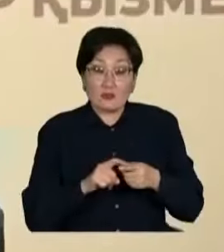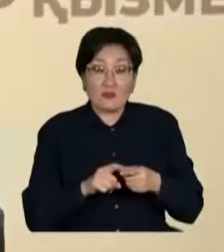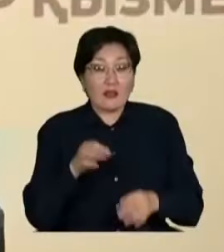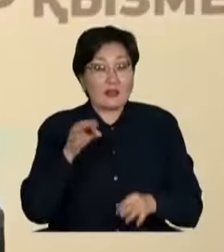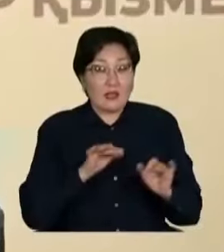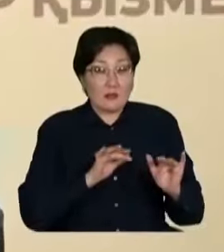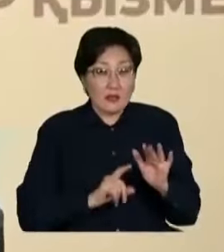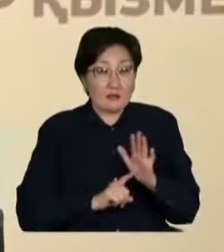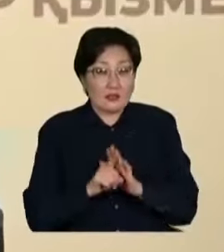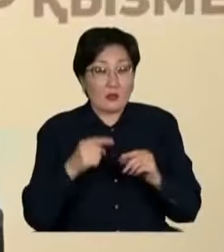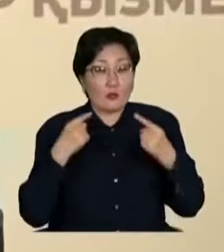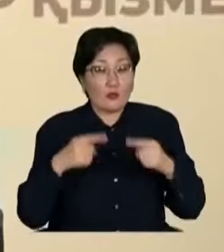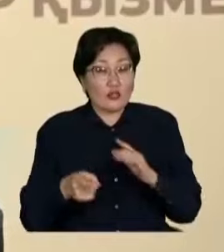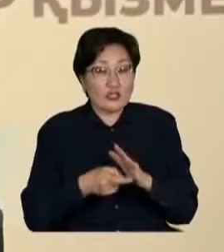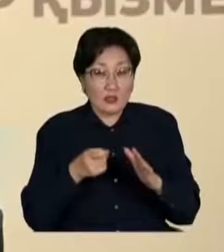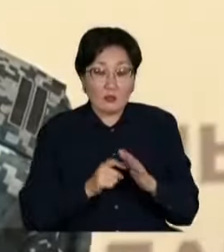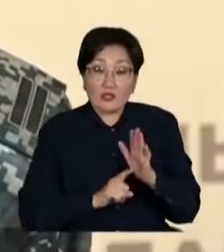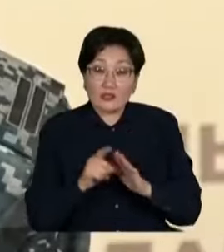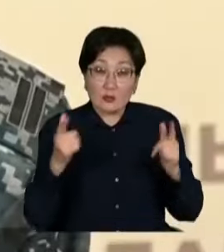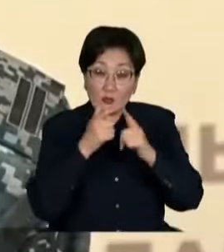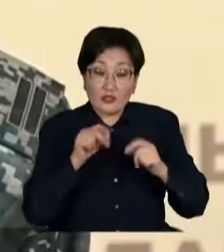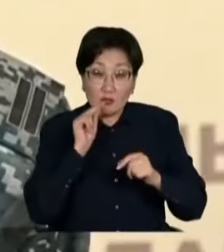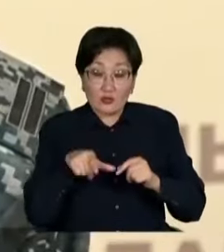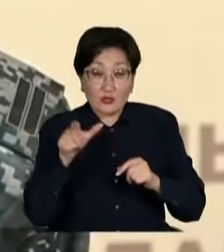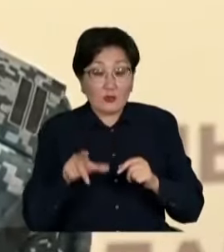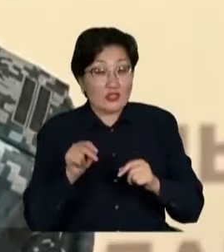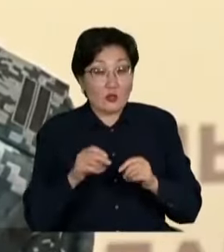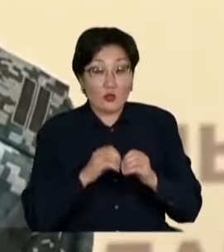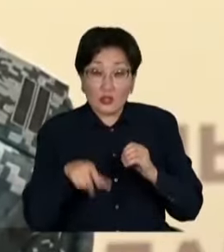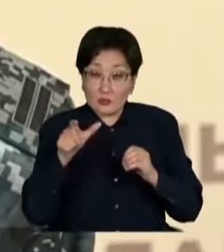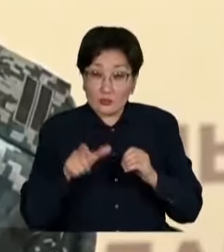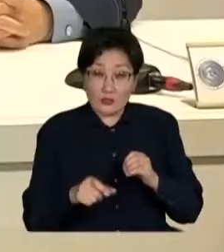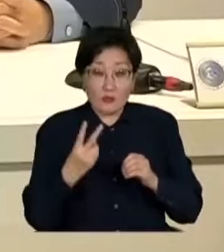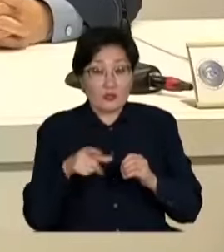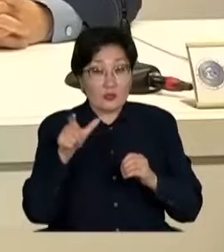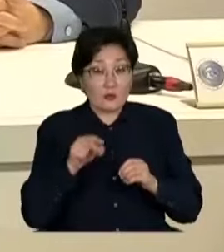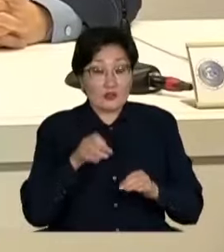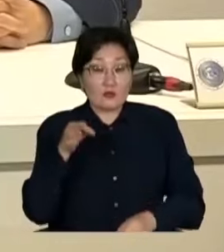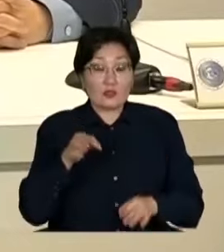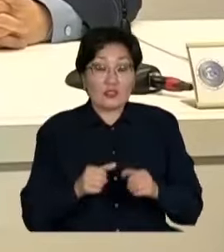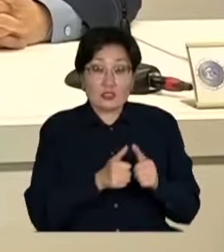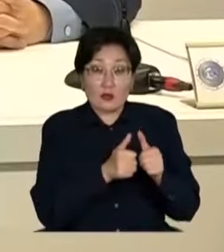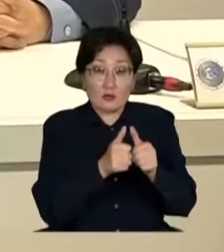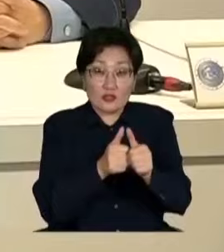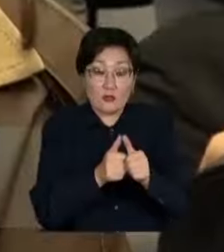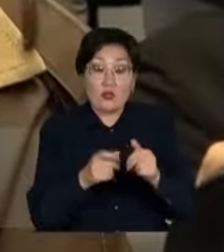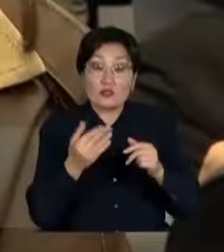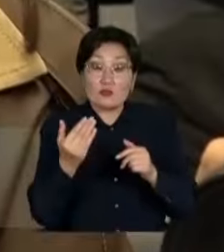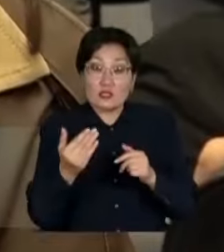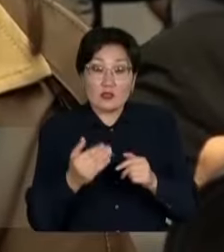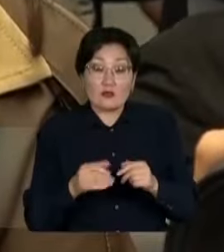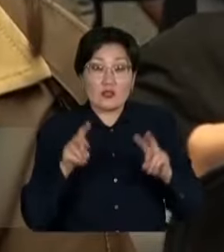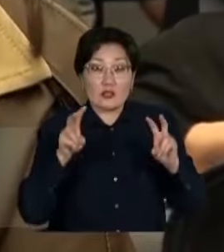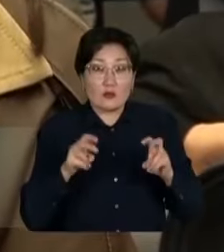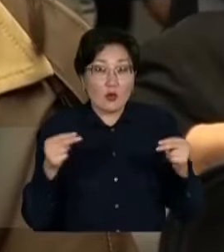тергеудің басталғанын мәлімдеді. Ал аталған қылмыс бойынша күдіктілер саны 10-ға дейін жетті. Тағы екеуі қылмыстық қудалау арбитражы арбитасында, бірақ олардың